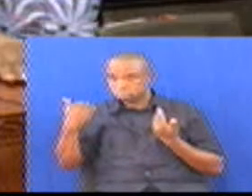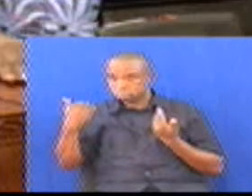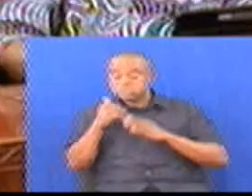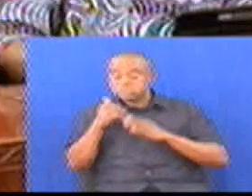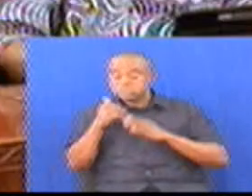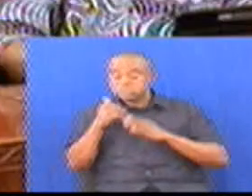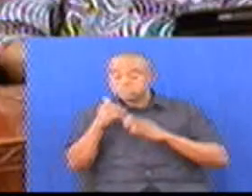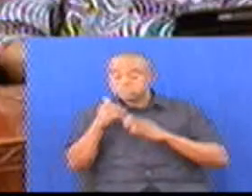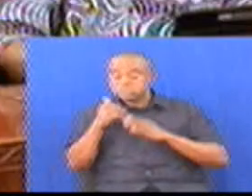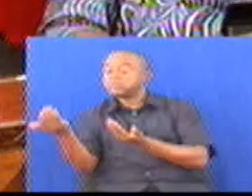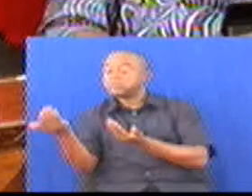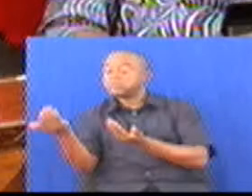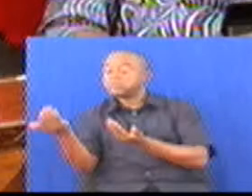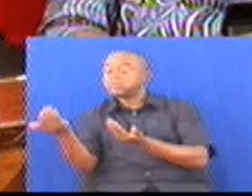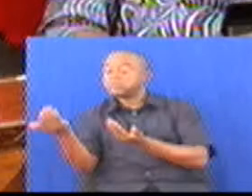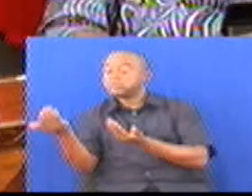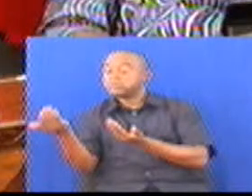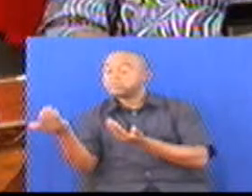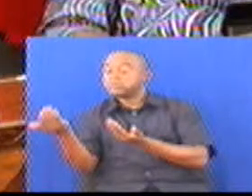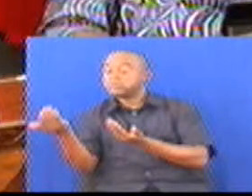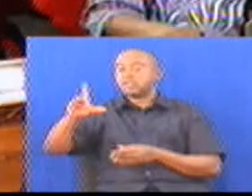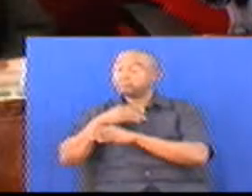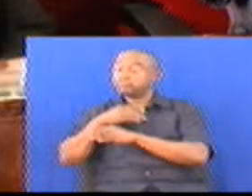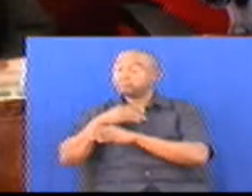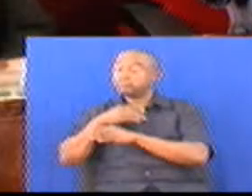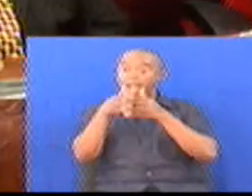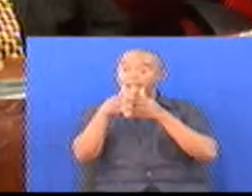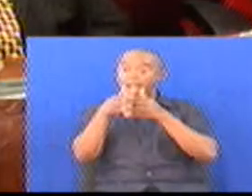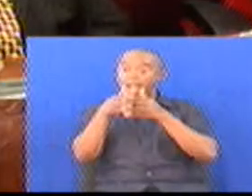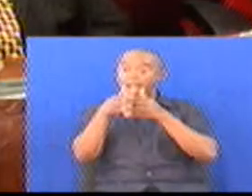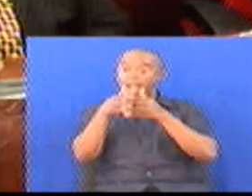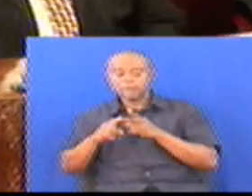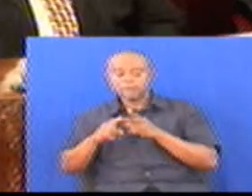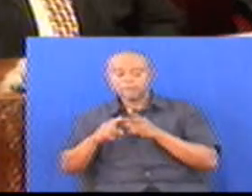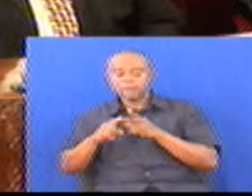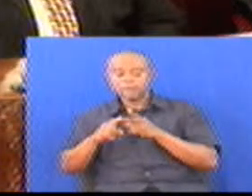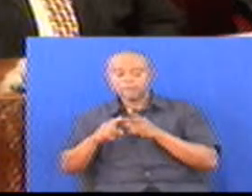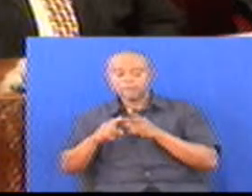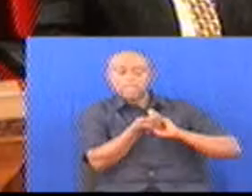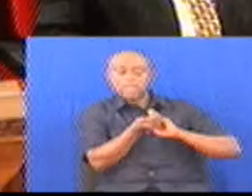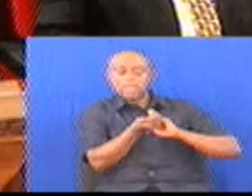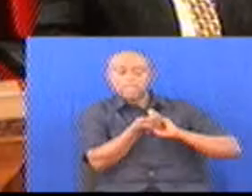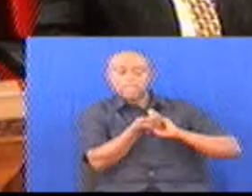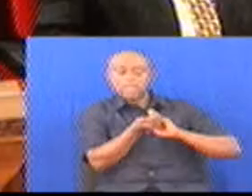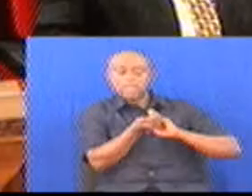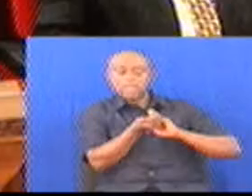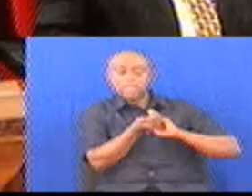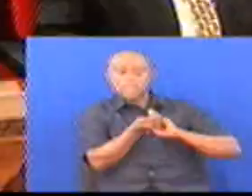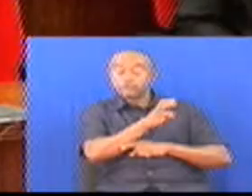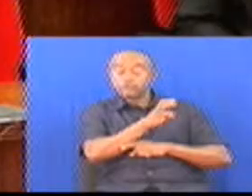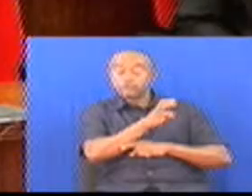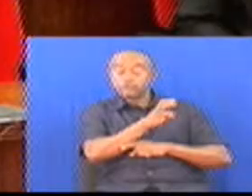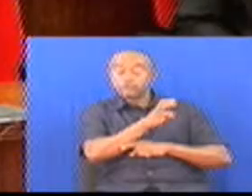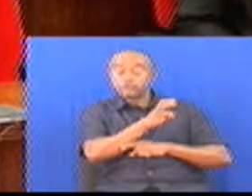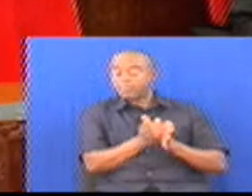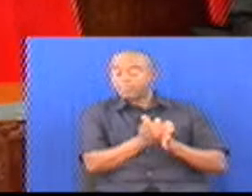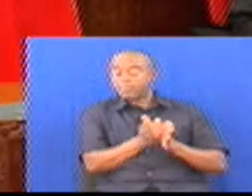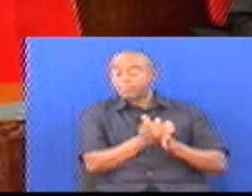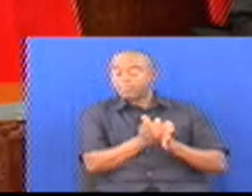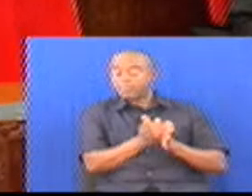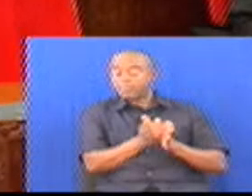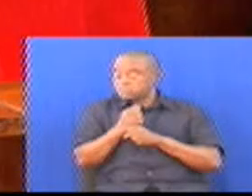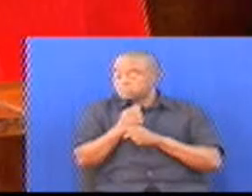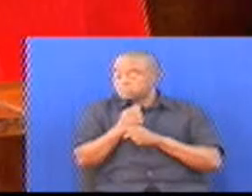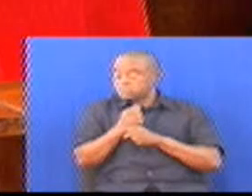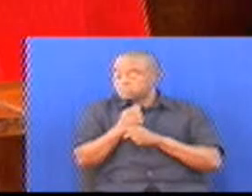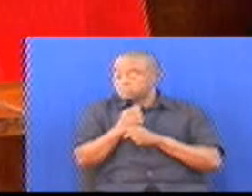Balozi Wilson Masilingi, balozi wetu kule, na timu ya wataalamu wa Wizara ya Fedha na Mipango waliofanya kazi usiku